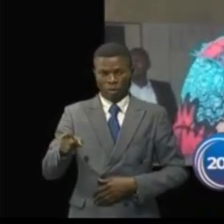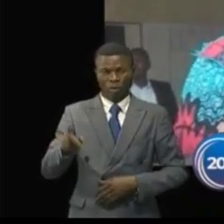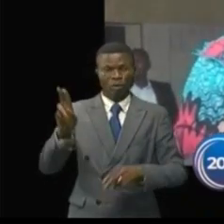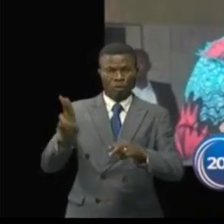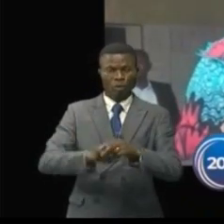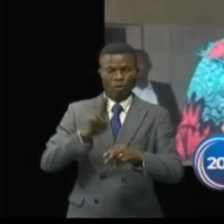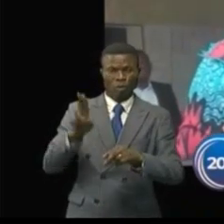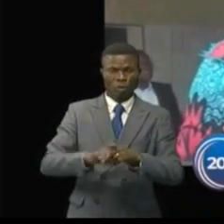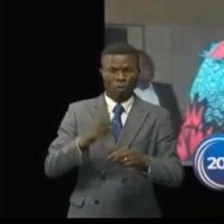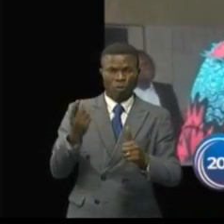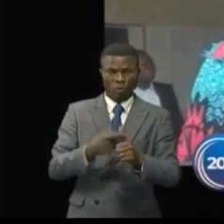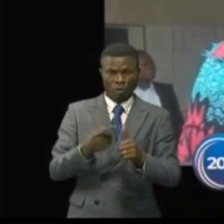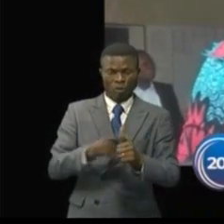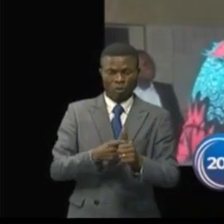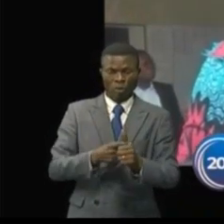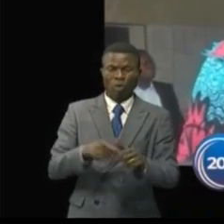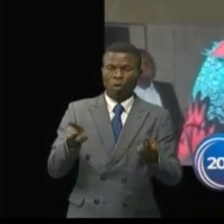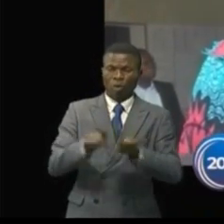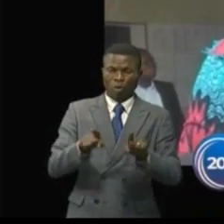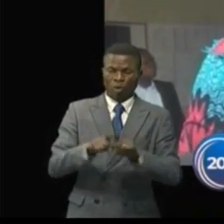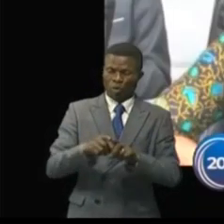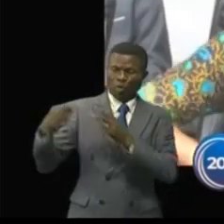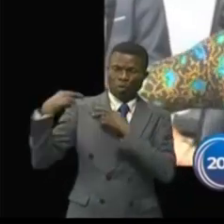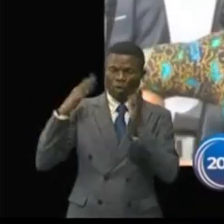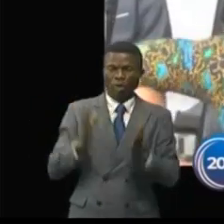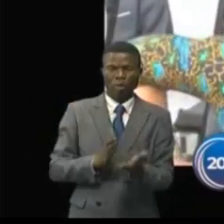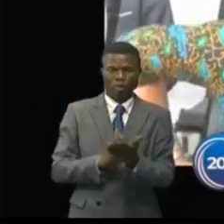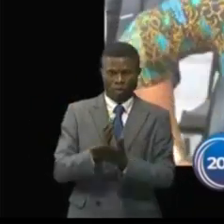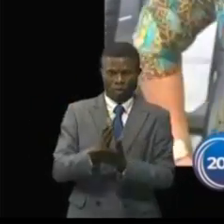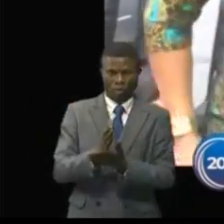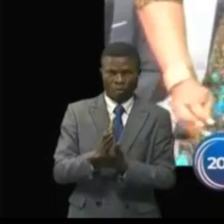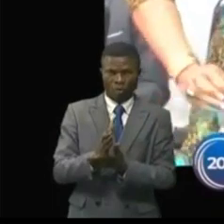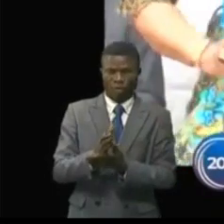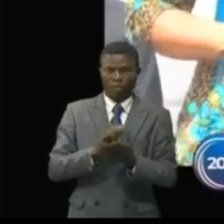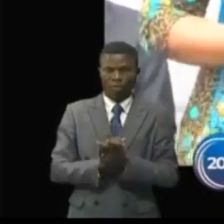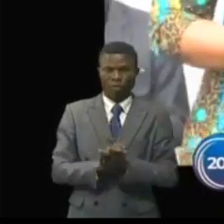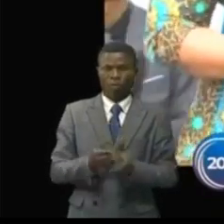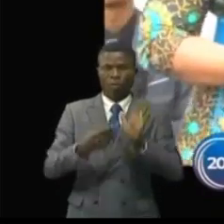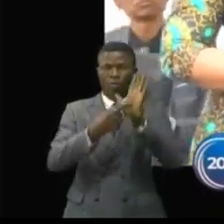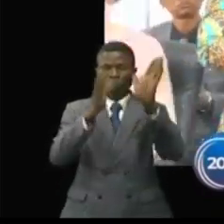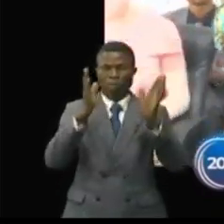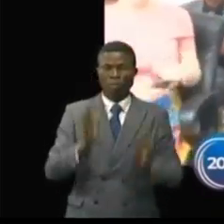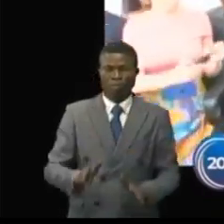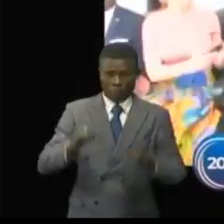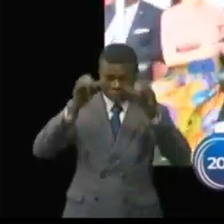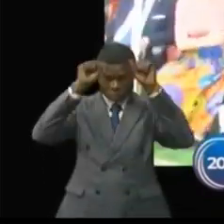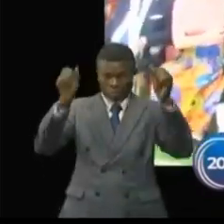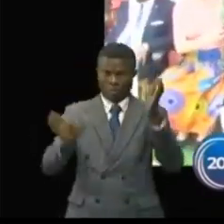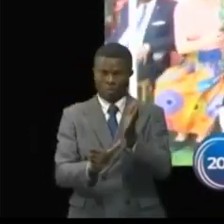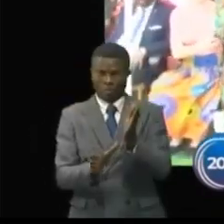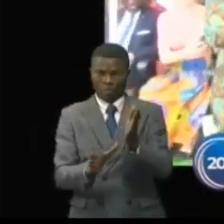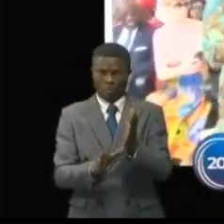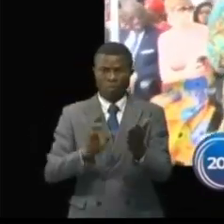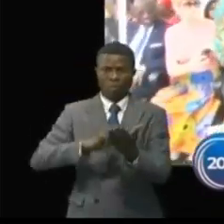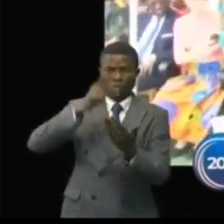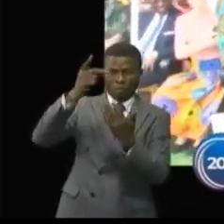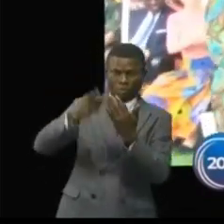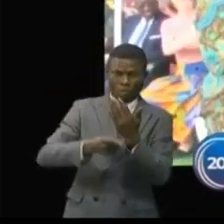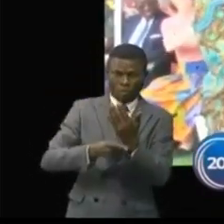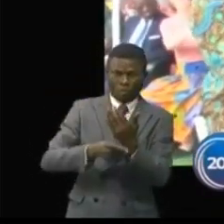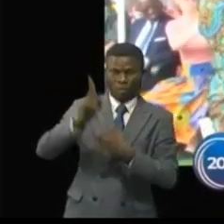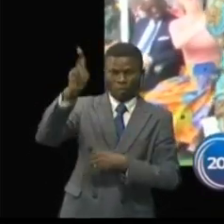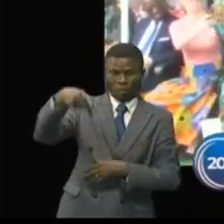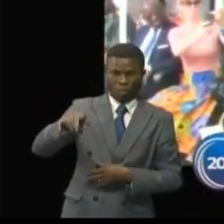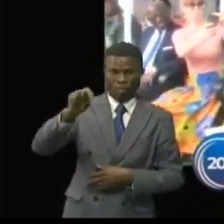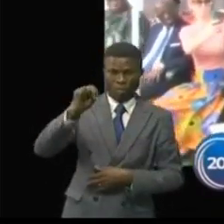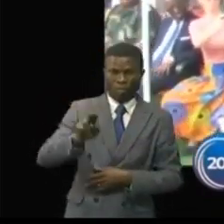utilisés en bon père de famille. Pour Rokia Yedieng, représentant résidente adjointe au programme, le PNUD